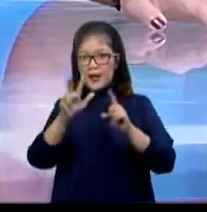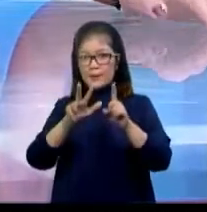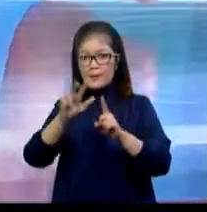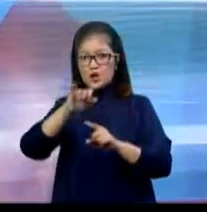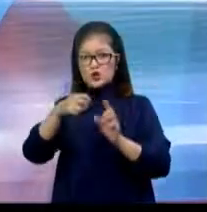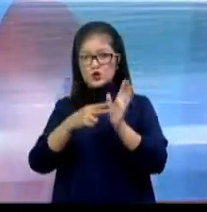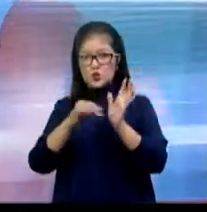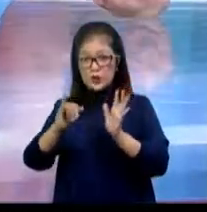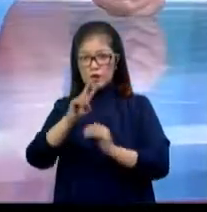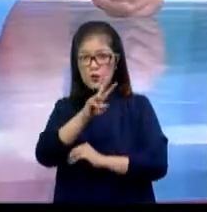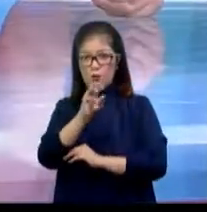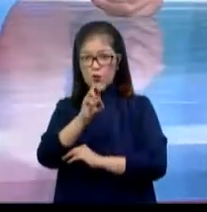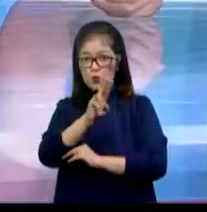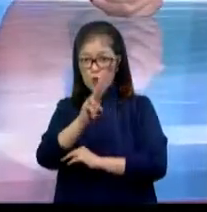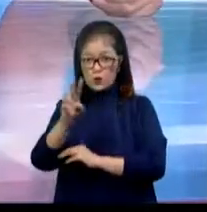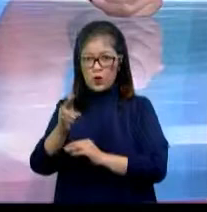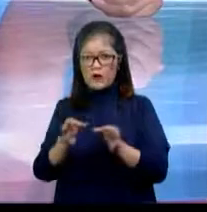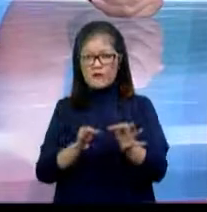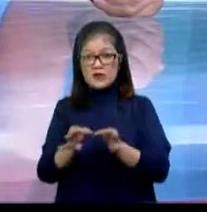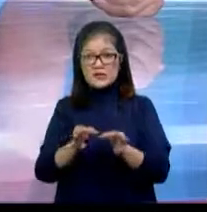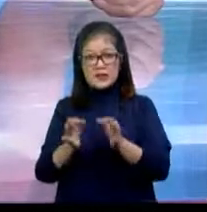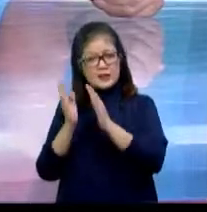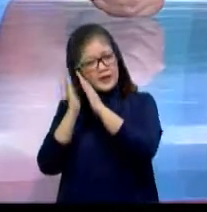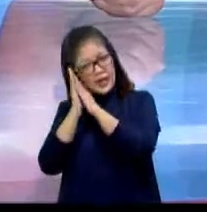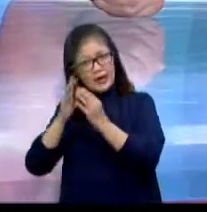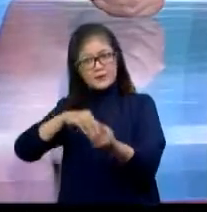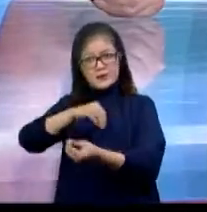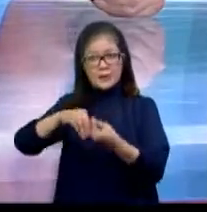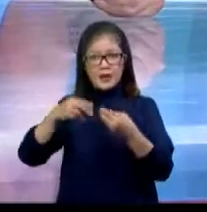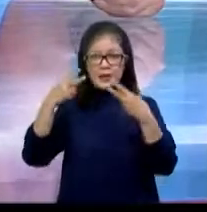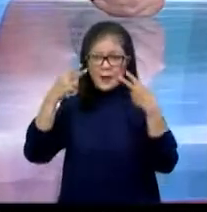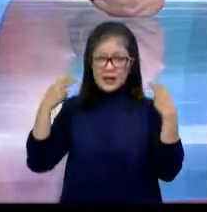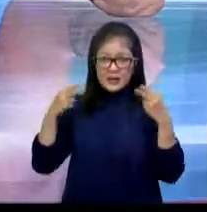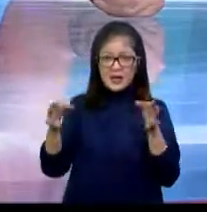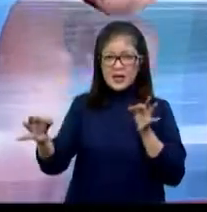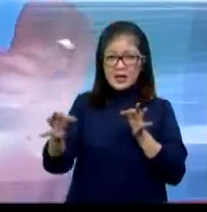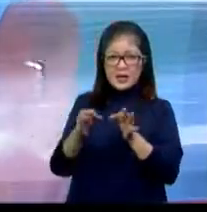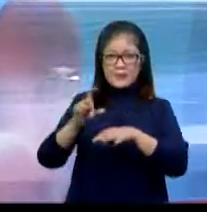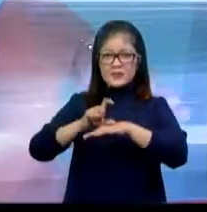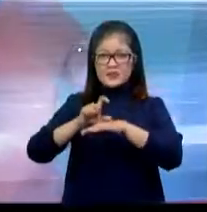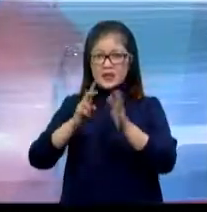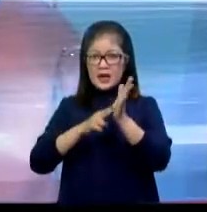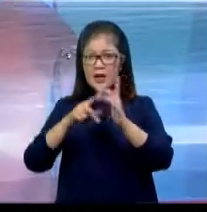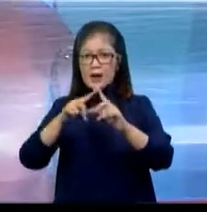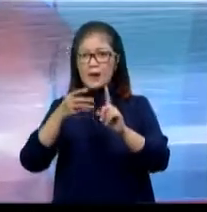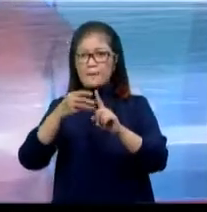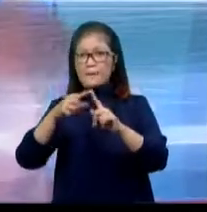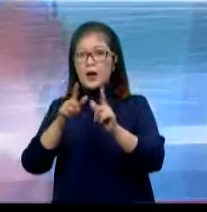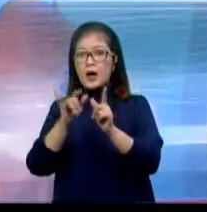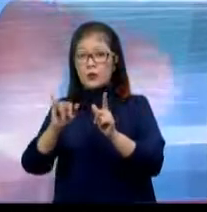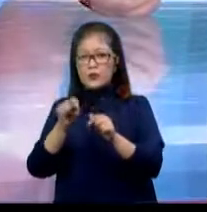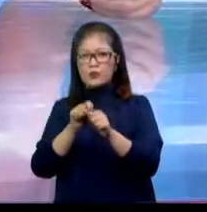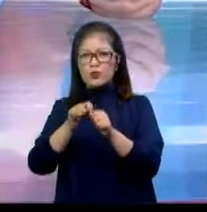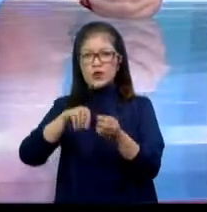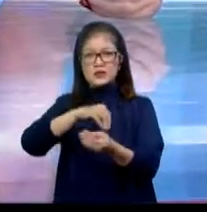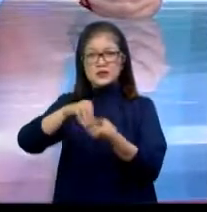2022. Fasilitas penginapan jemaah di Madinah relatif dekat dengan Masjid Nabawi, membuat jemaah calon haji lebih mudah untuk berkunjung dan